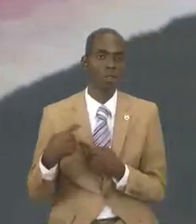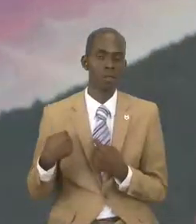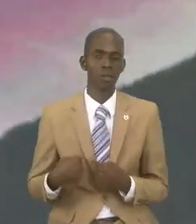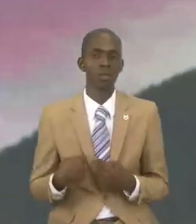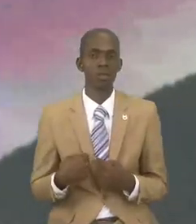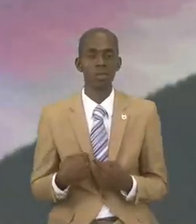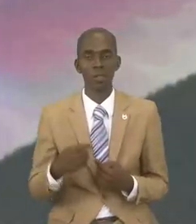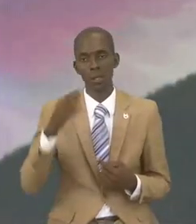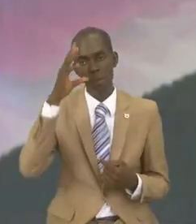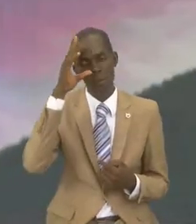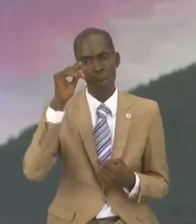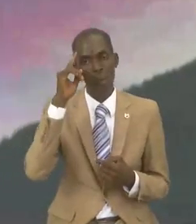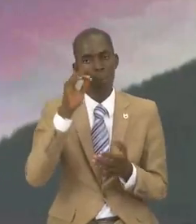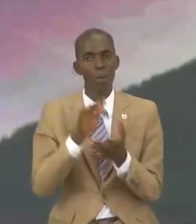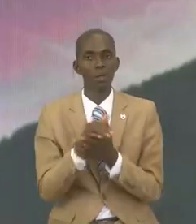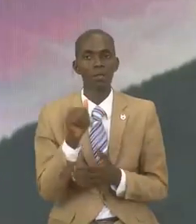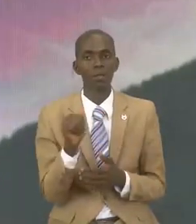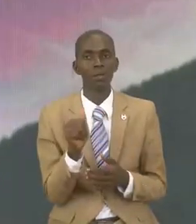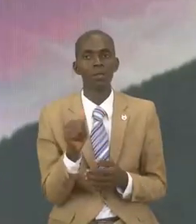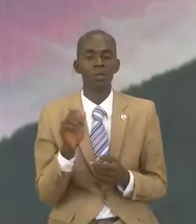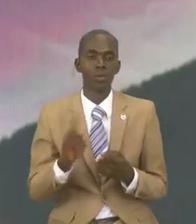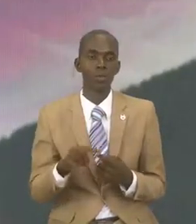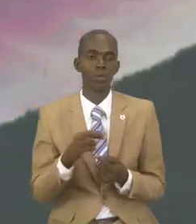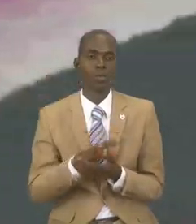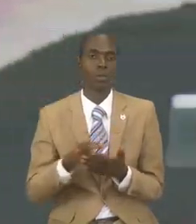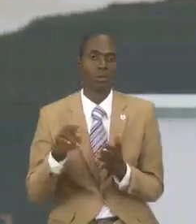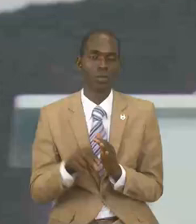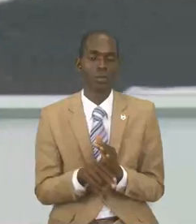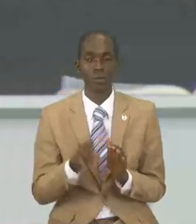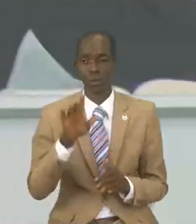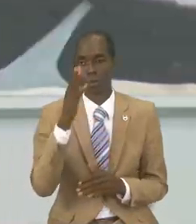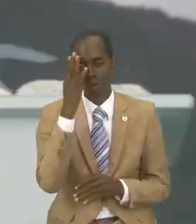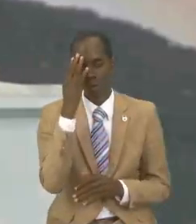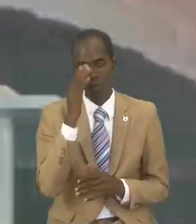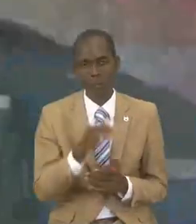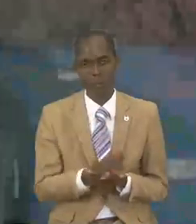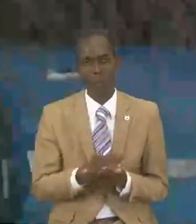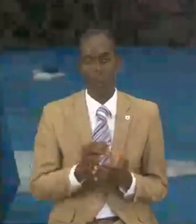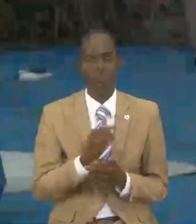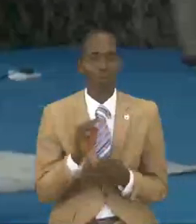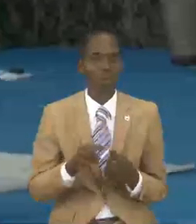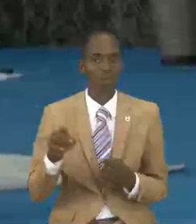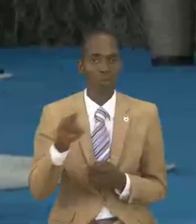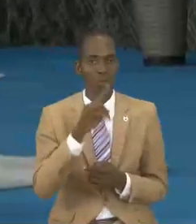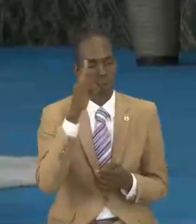Car c'est en croyant du cœur qu'on parvient à la justice. Vous savez,